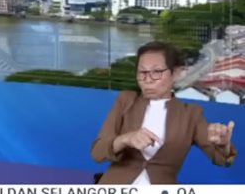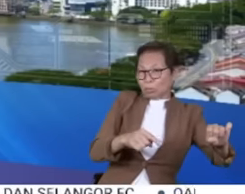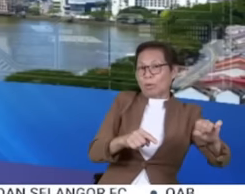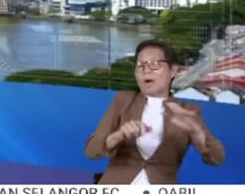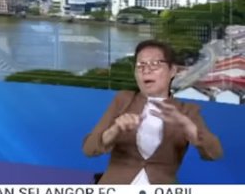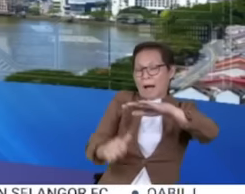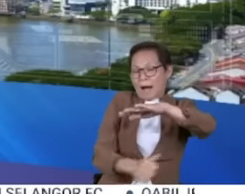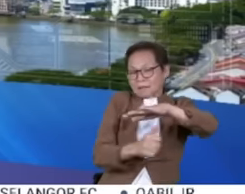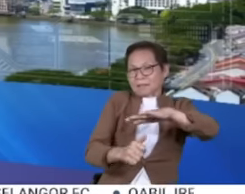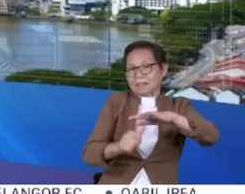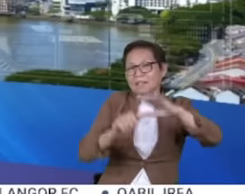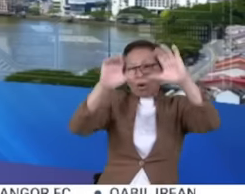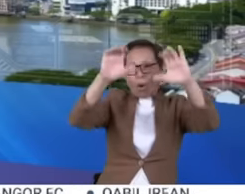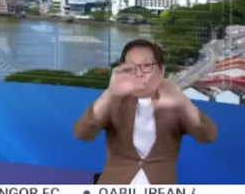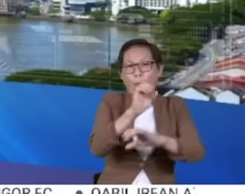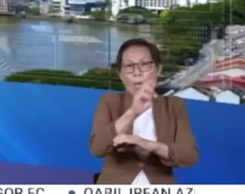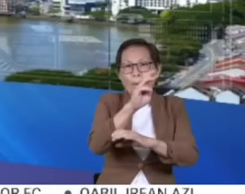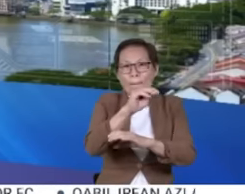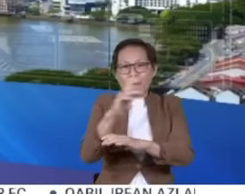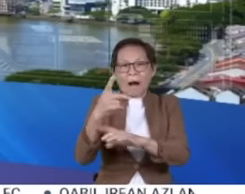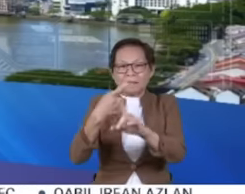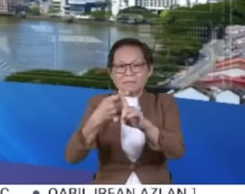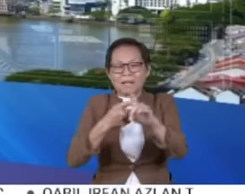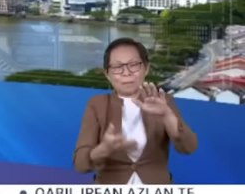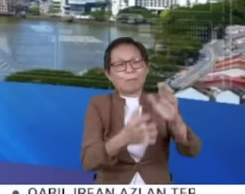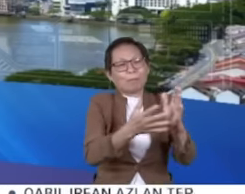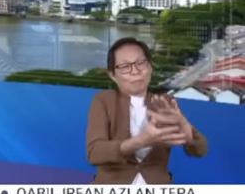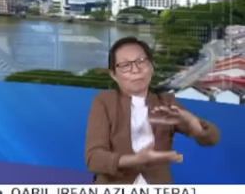berasaskan model 4 Sweden